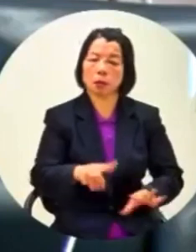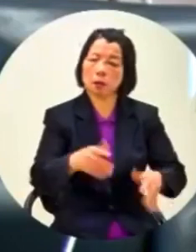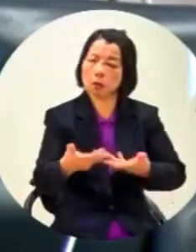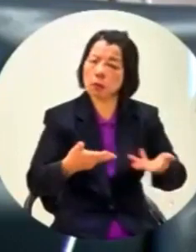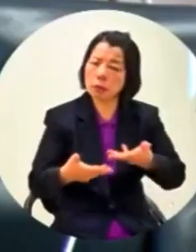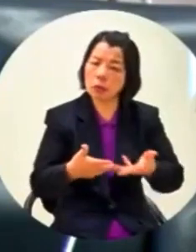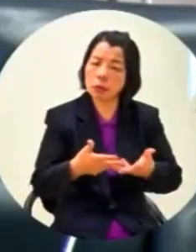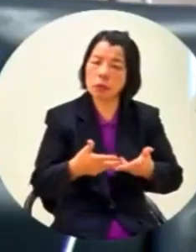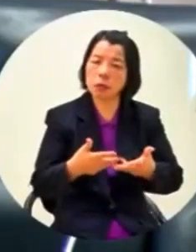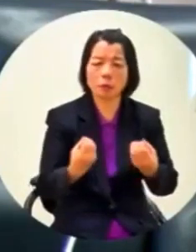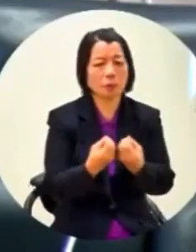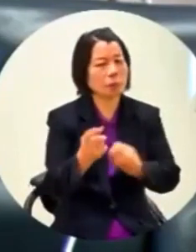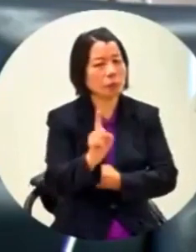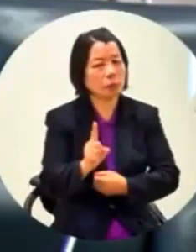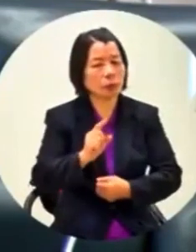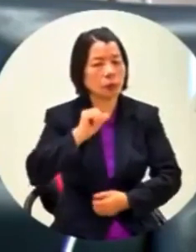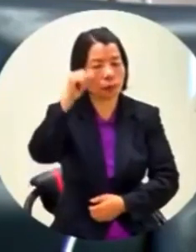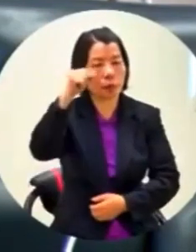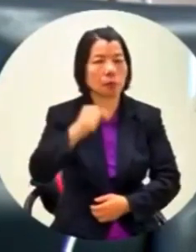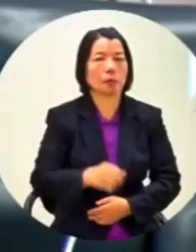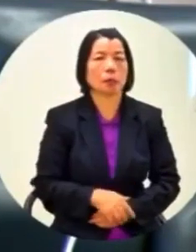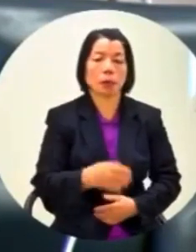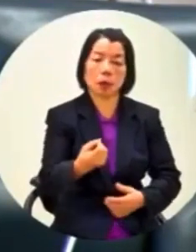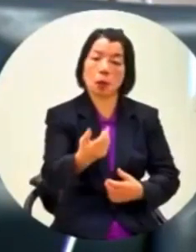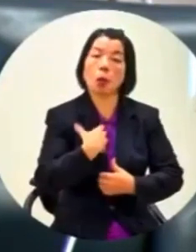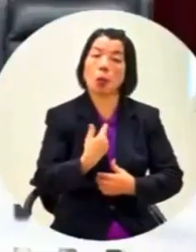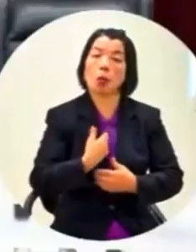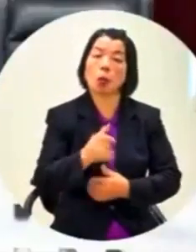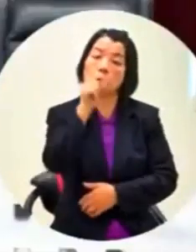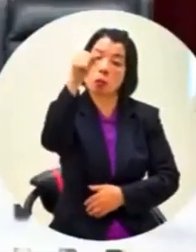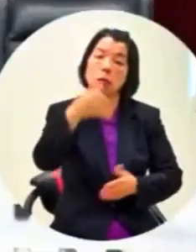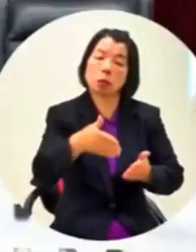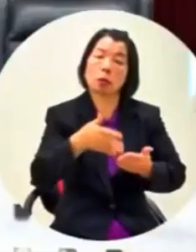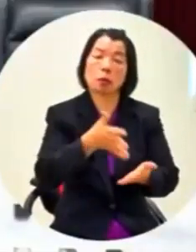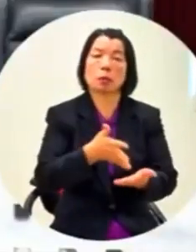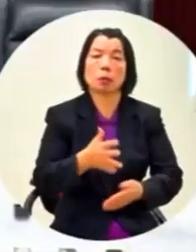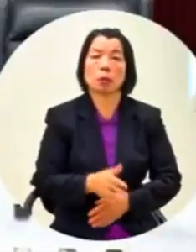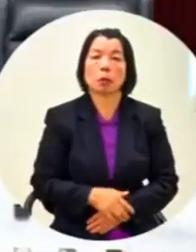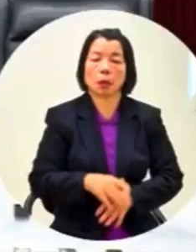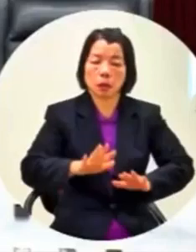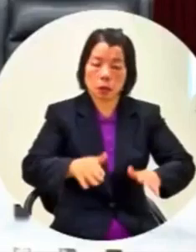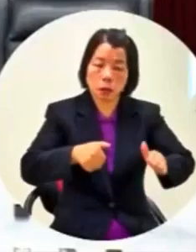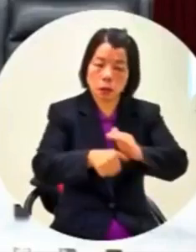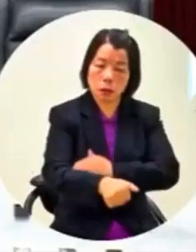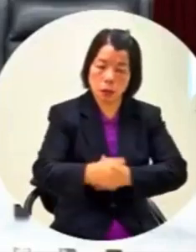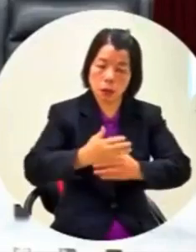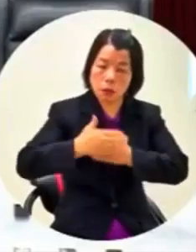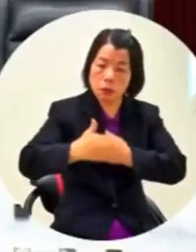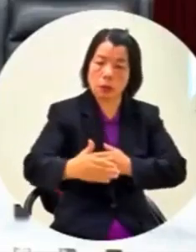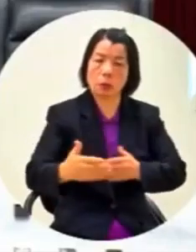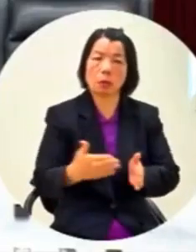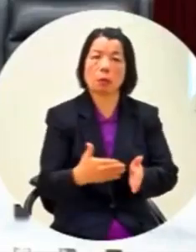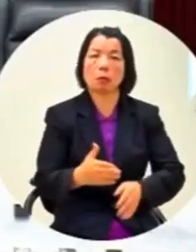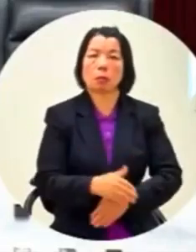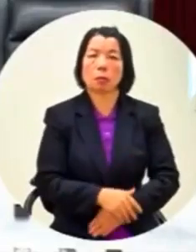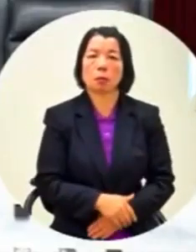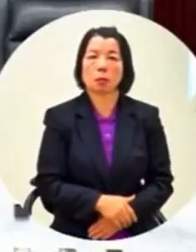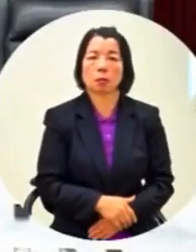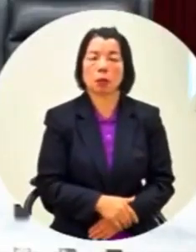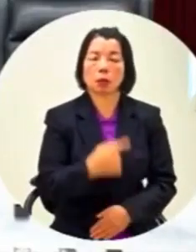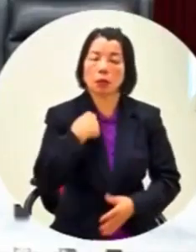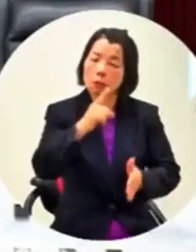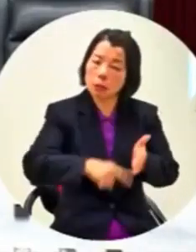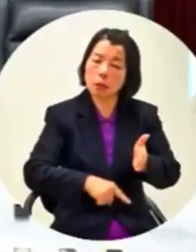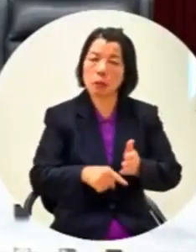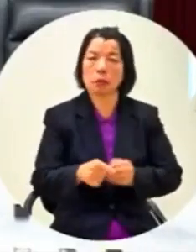言？ 刚刚我举手发言，你不让我发言啊？ 那现在已经进入程序了哈。 好，那很简单